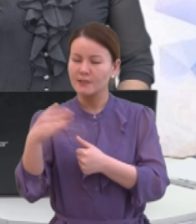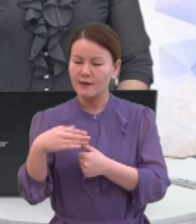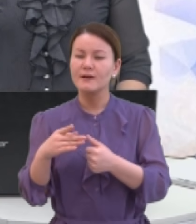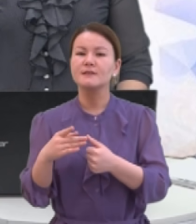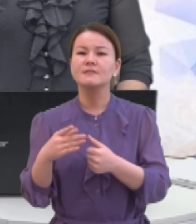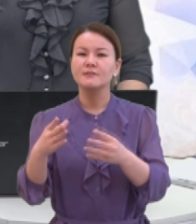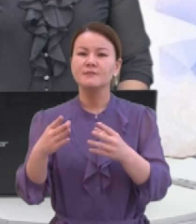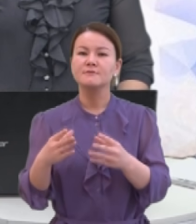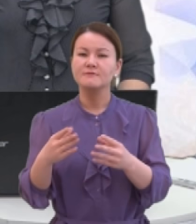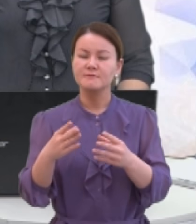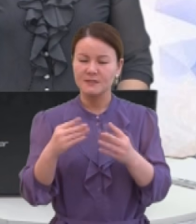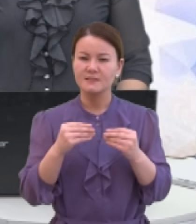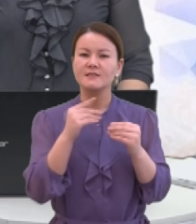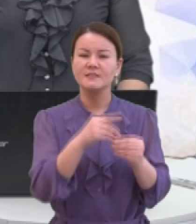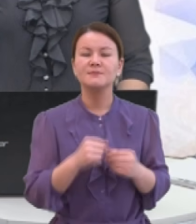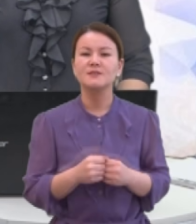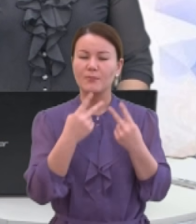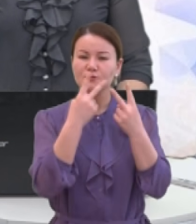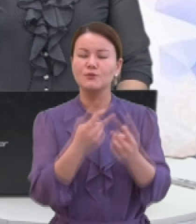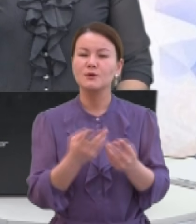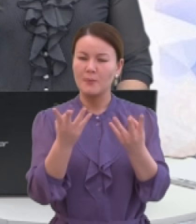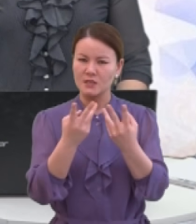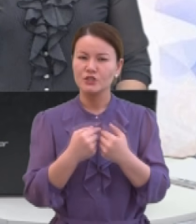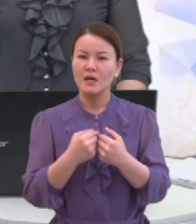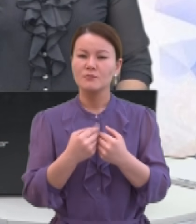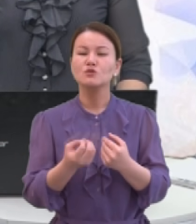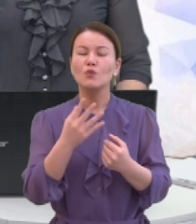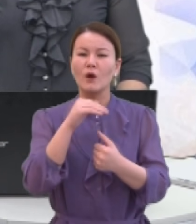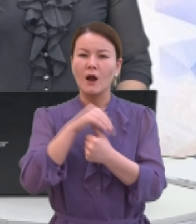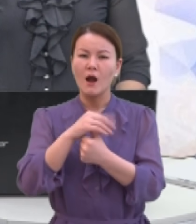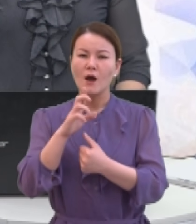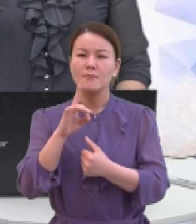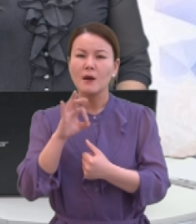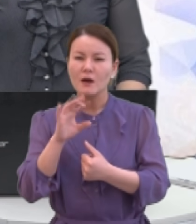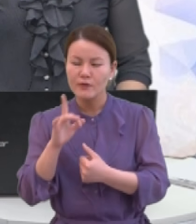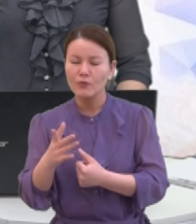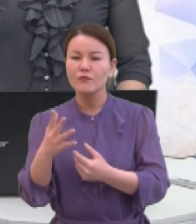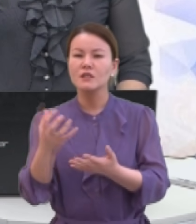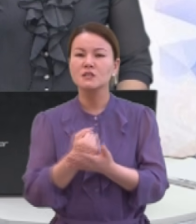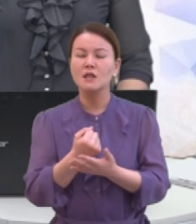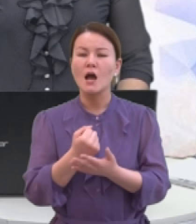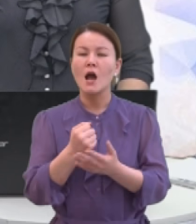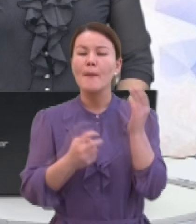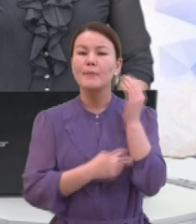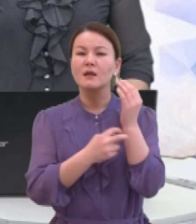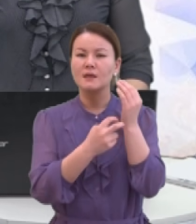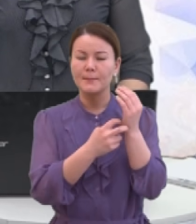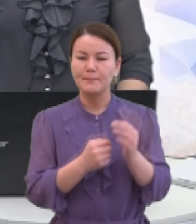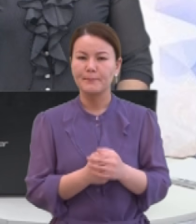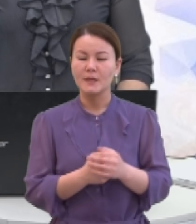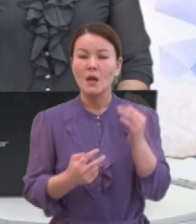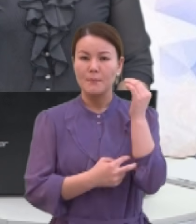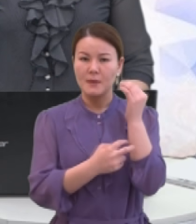к этой работе посчитаем сколько боровиков нашего белка белка